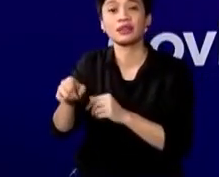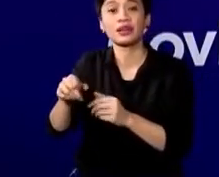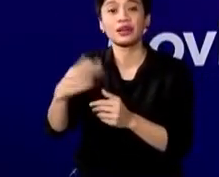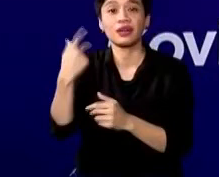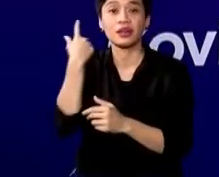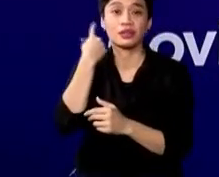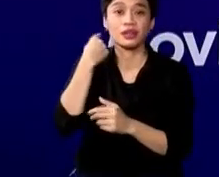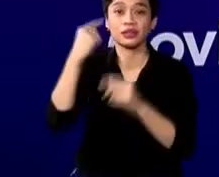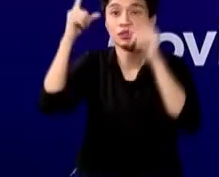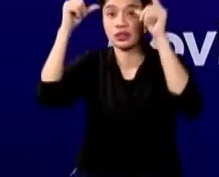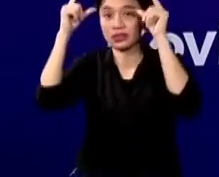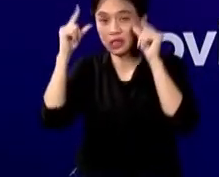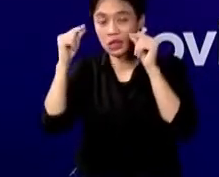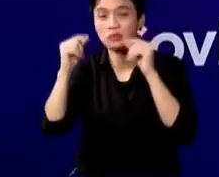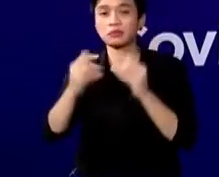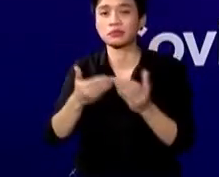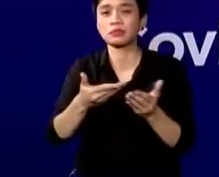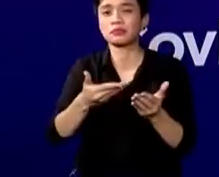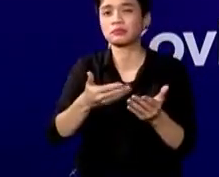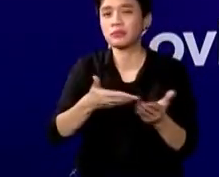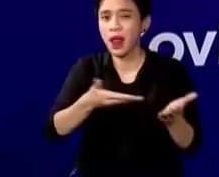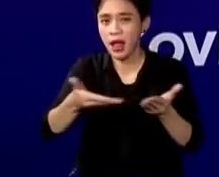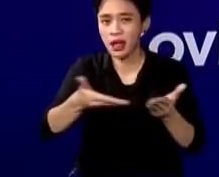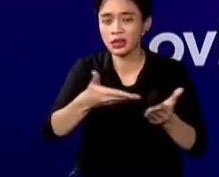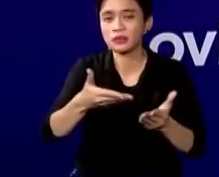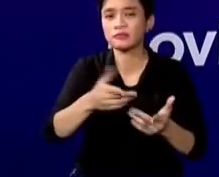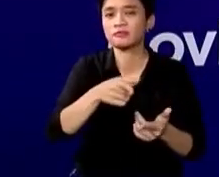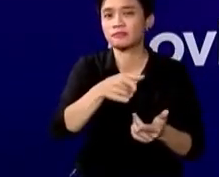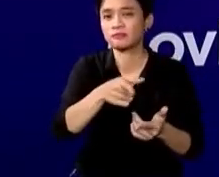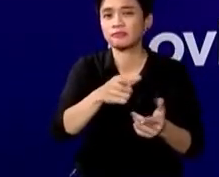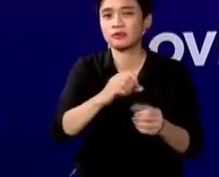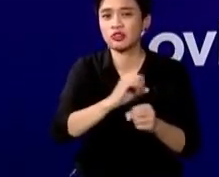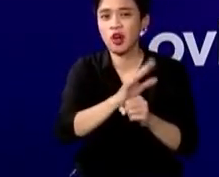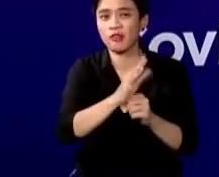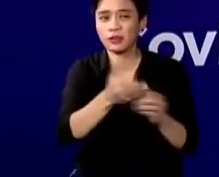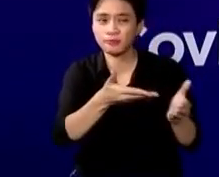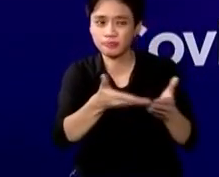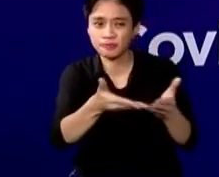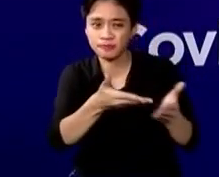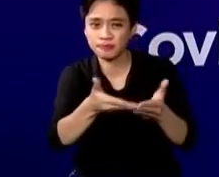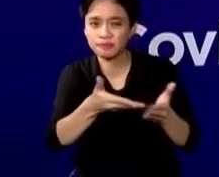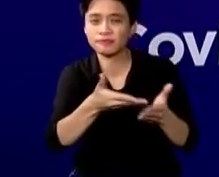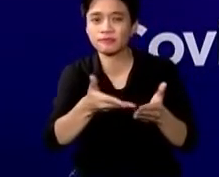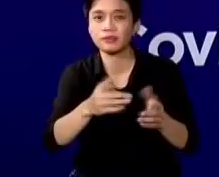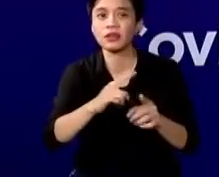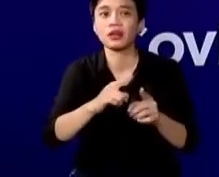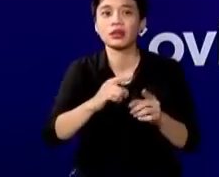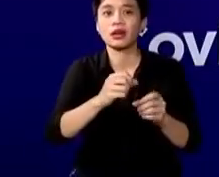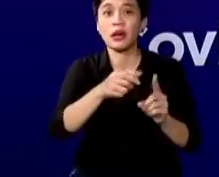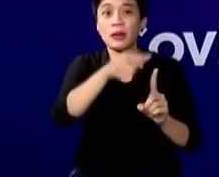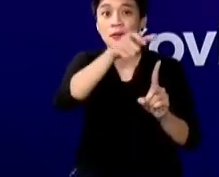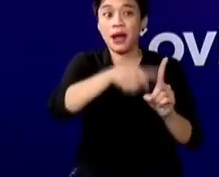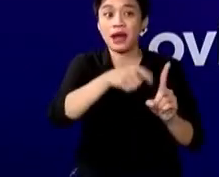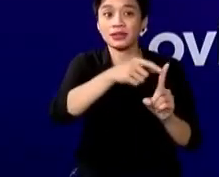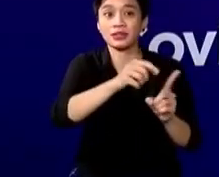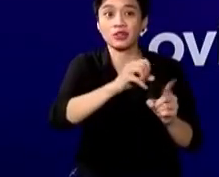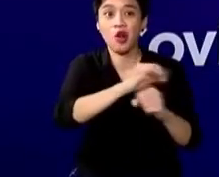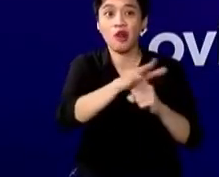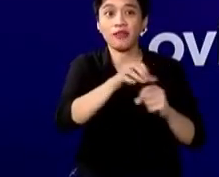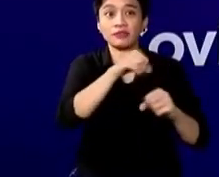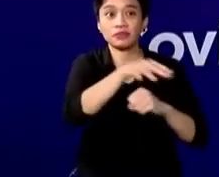Di saat dia melayani covid atau beban kerja di mana dia melayani pasien tapi di sekitarnya juga ada